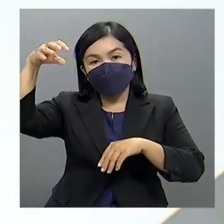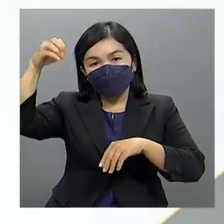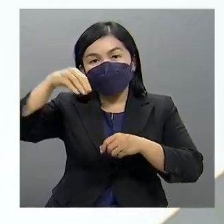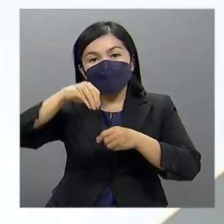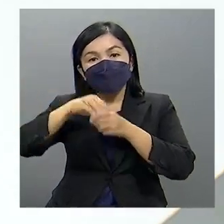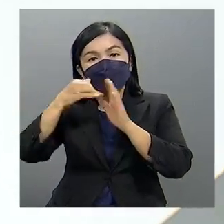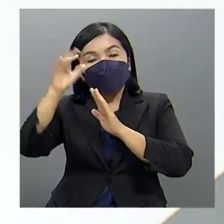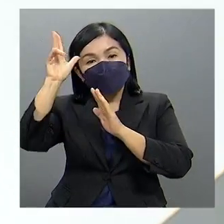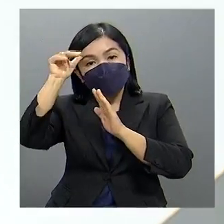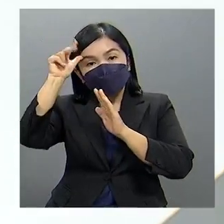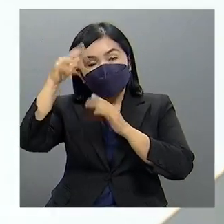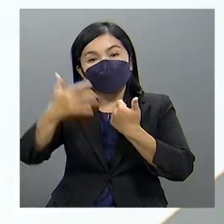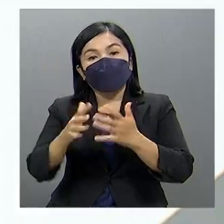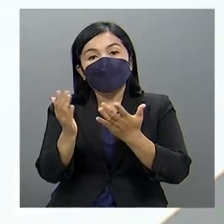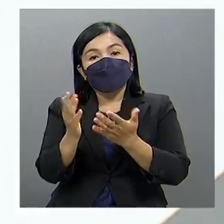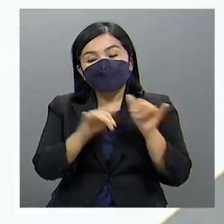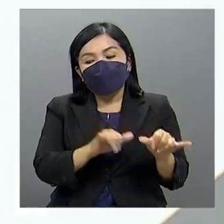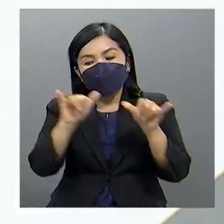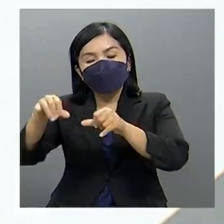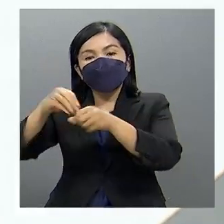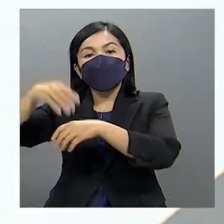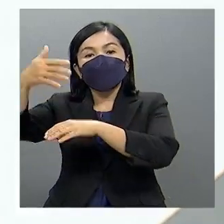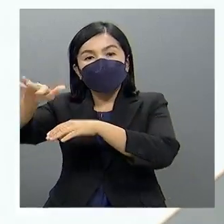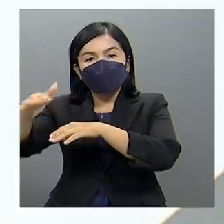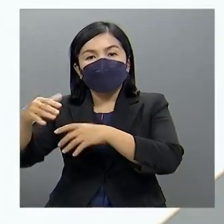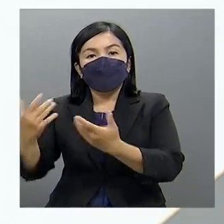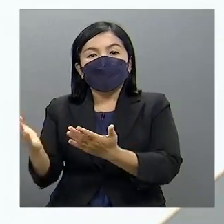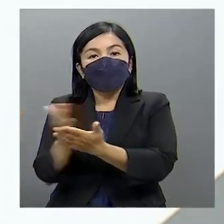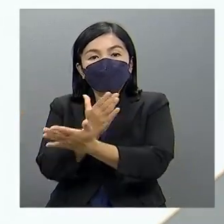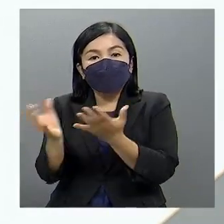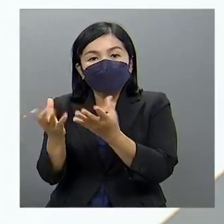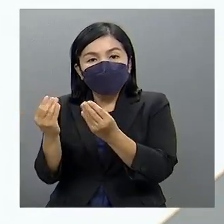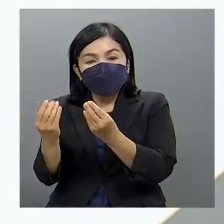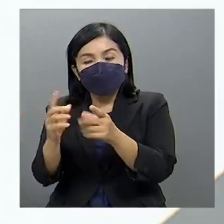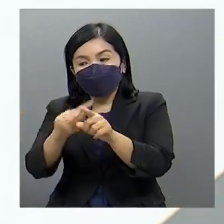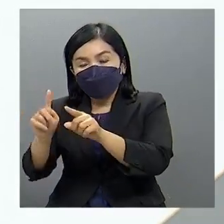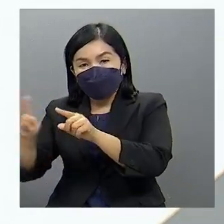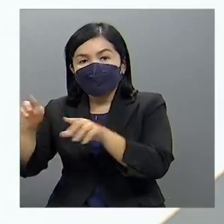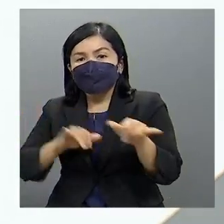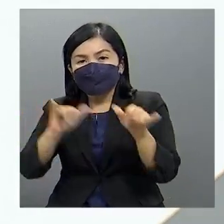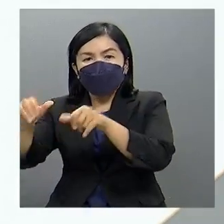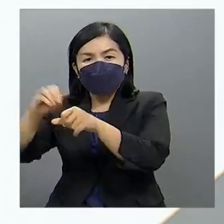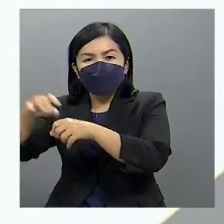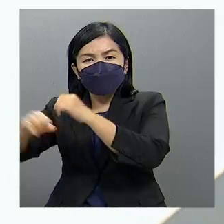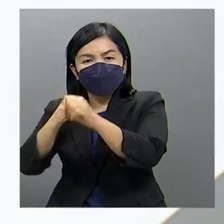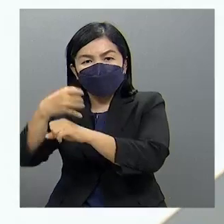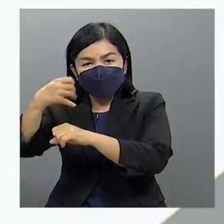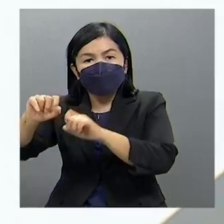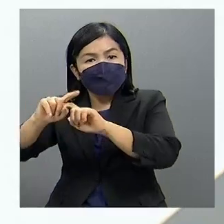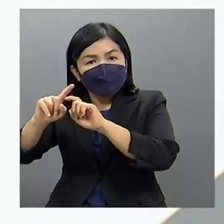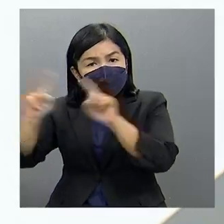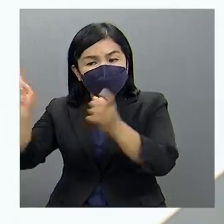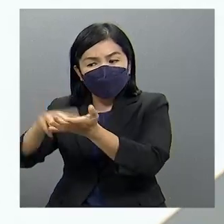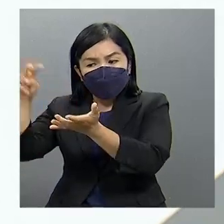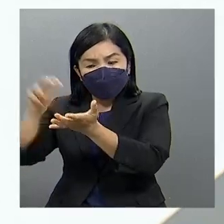10ปีตามมติครมค่ะพวกเขายังไม่สามารถที่จะถือครองกรรมสิทธิ์ในที่ดินที่เป็นผืนปัจจุบันที่พวกเขาอาศัยอยู่